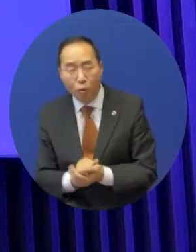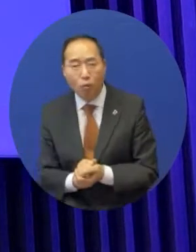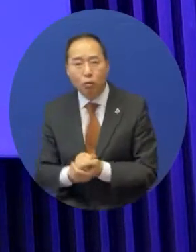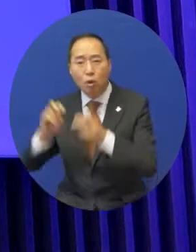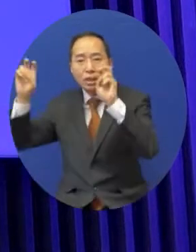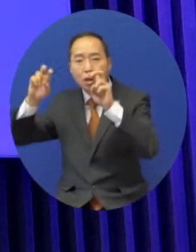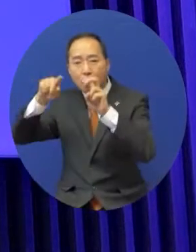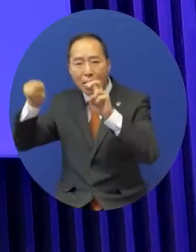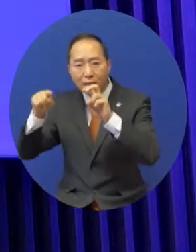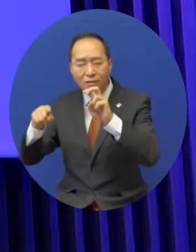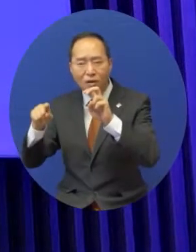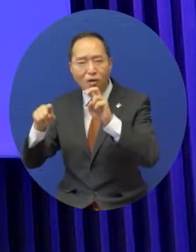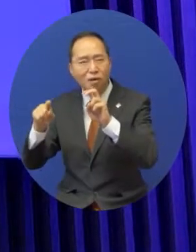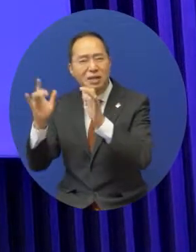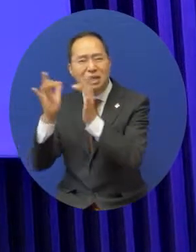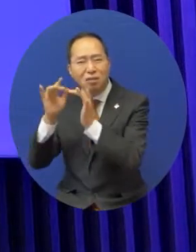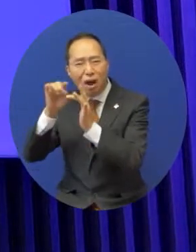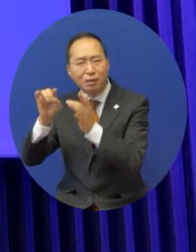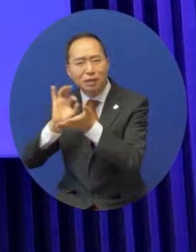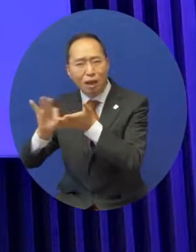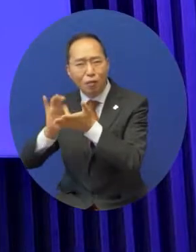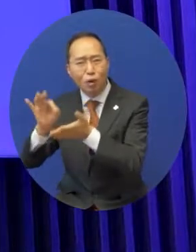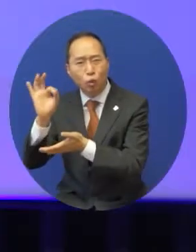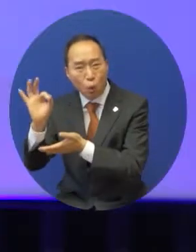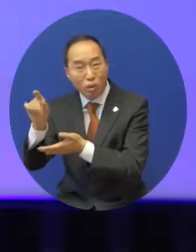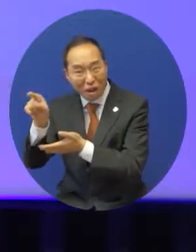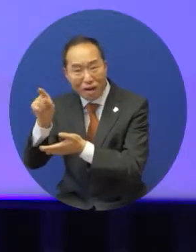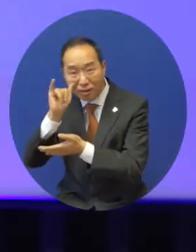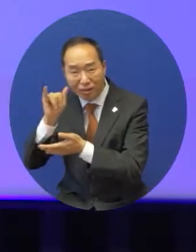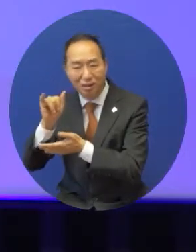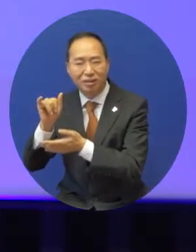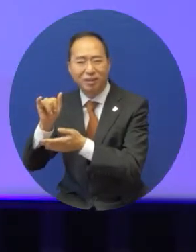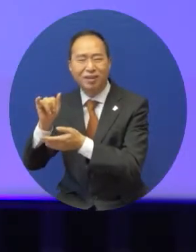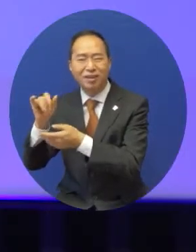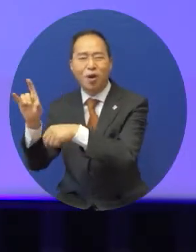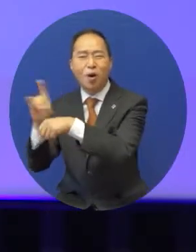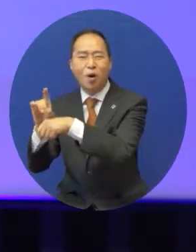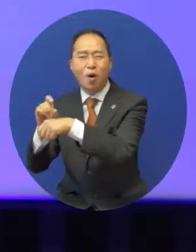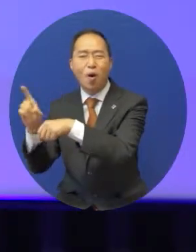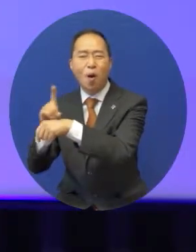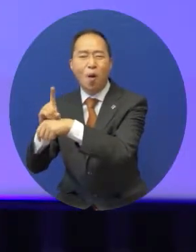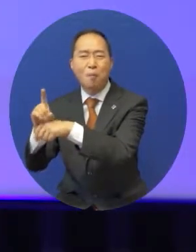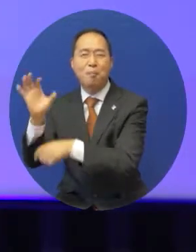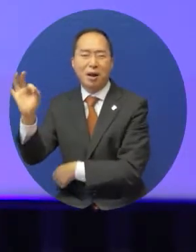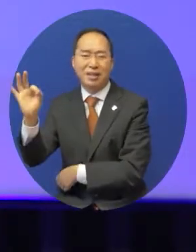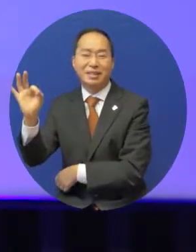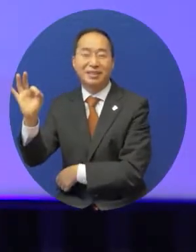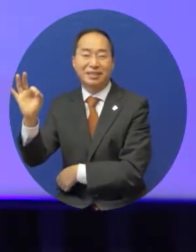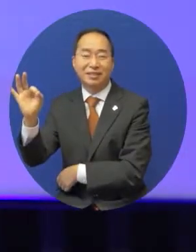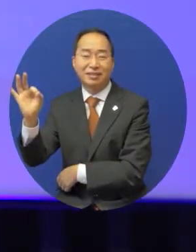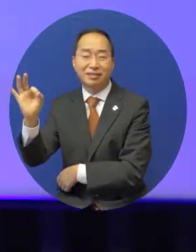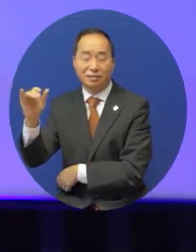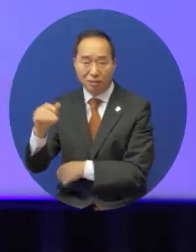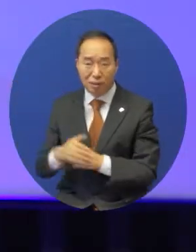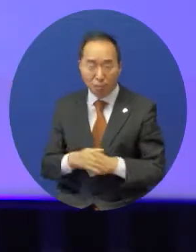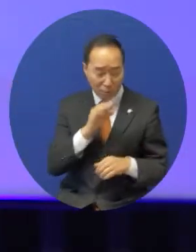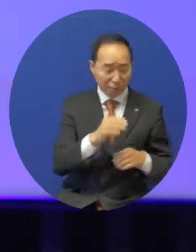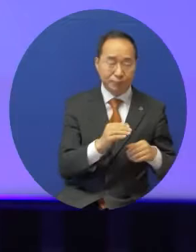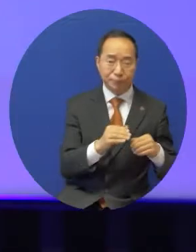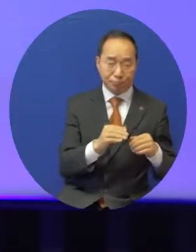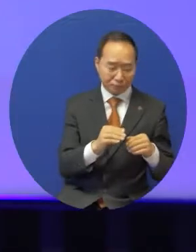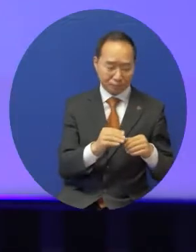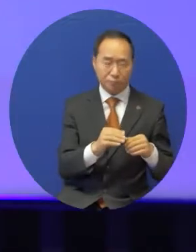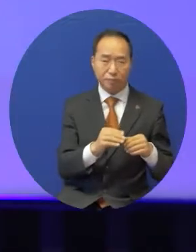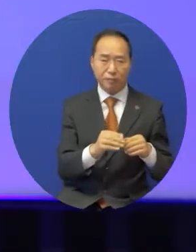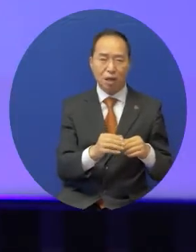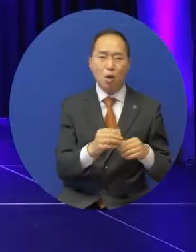디지털 화폐가 또 발행이 되고 있는데요. 이건 이제 디지털 머니라고 하는데, 이렇게 살펴보면